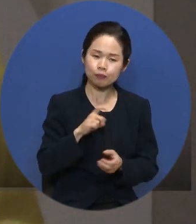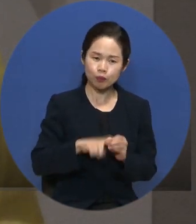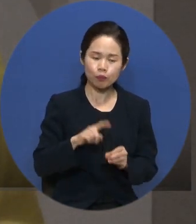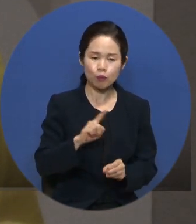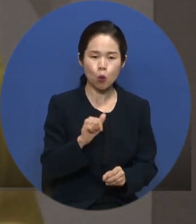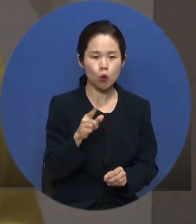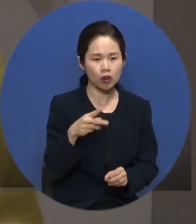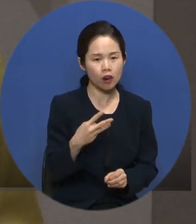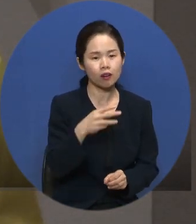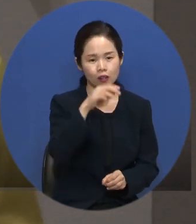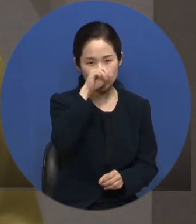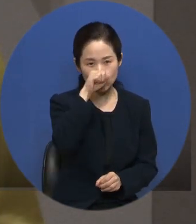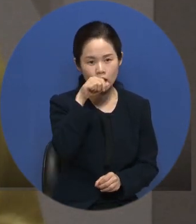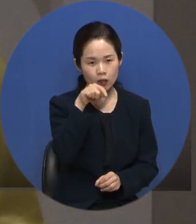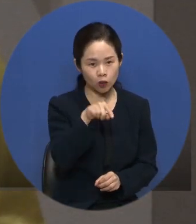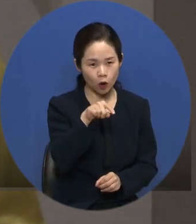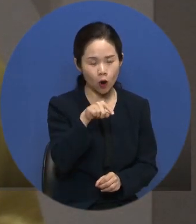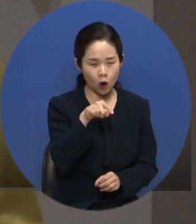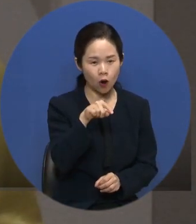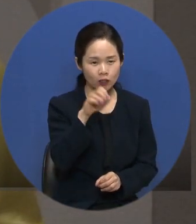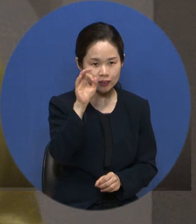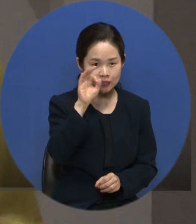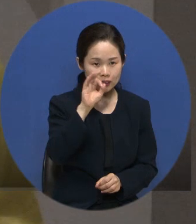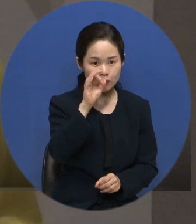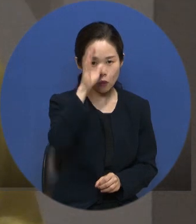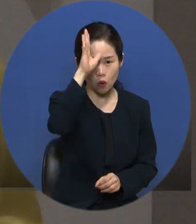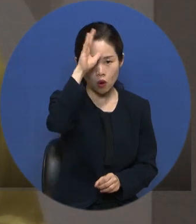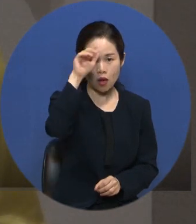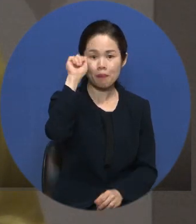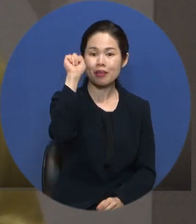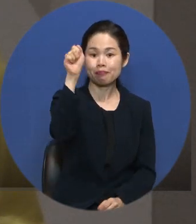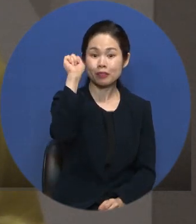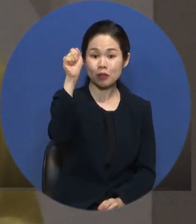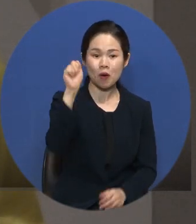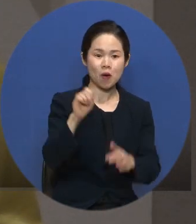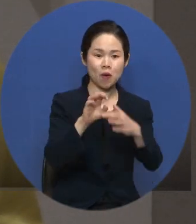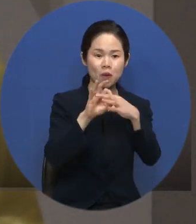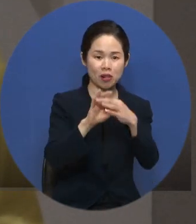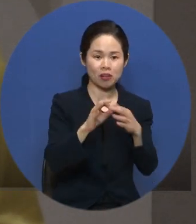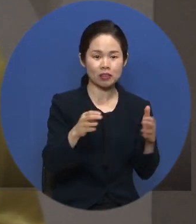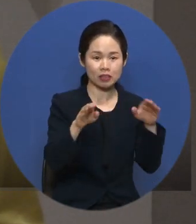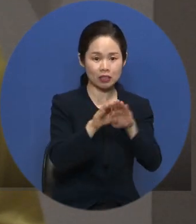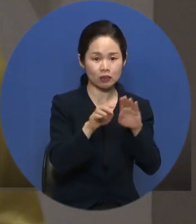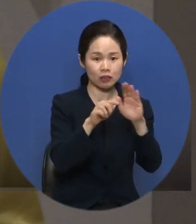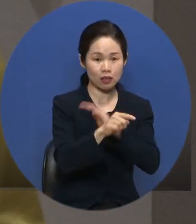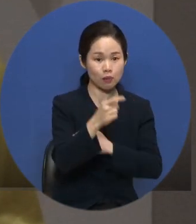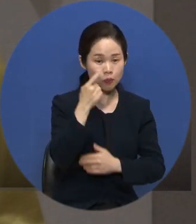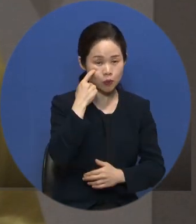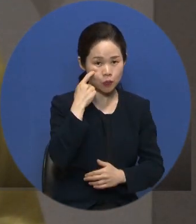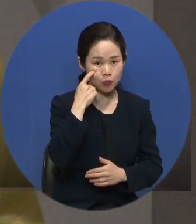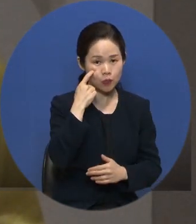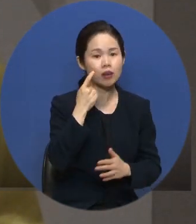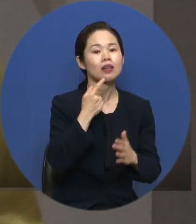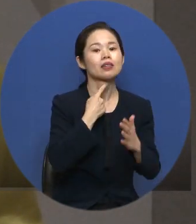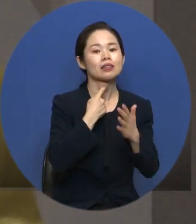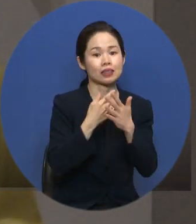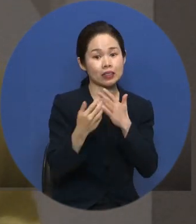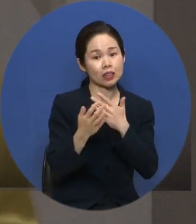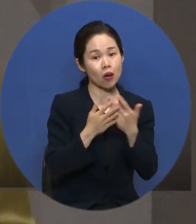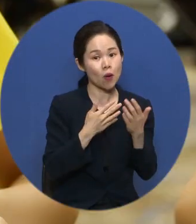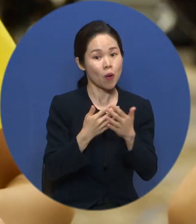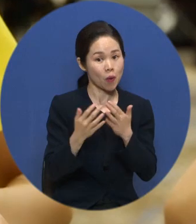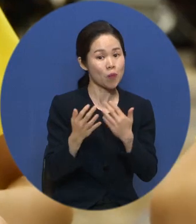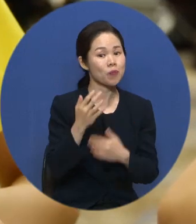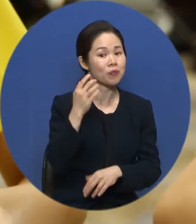걸 중점적으로 해서 배드민턴 관련된 기관도 가보고 체험도 해볼